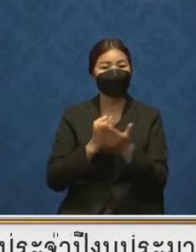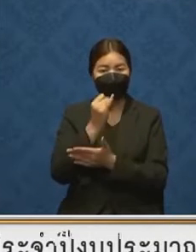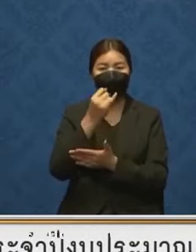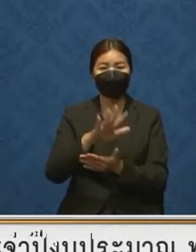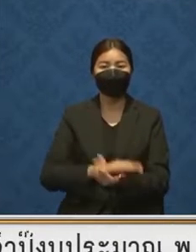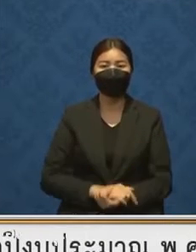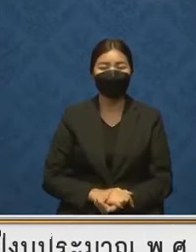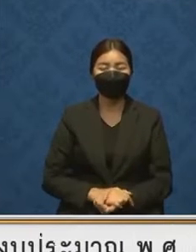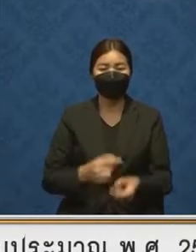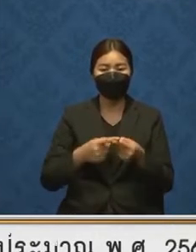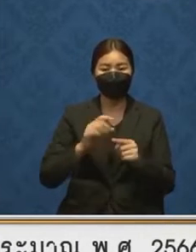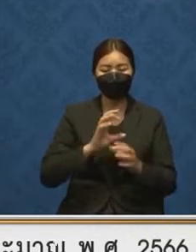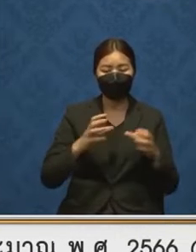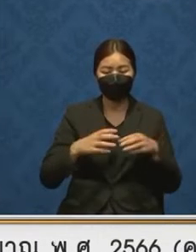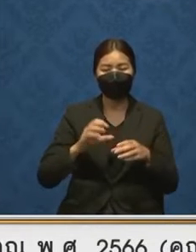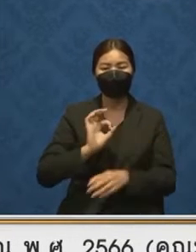และสภาไปตัดลดให้เหลือ